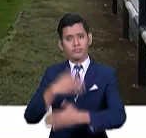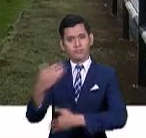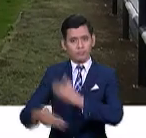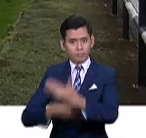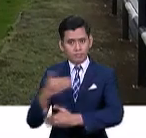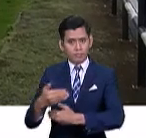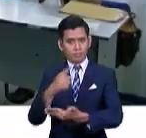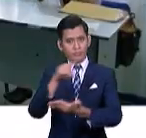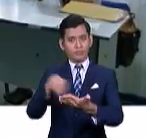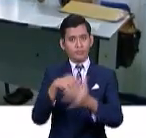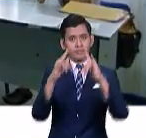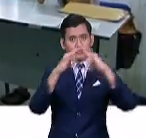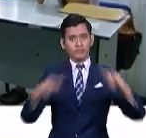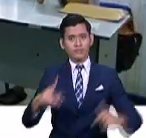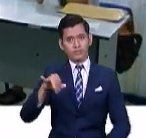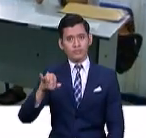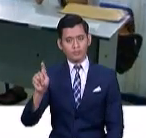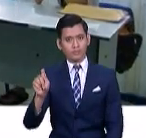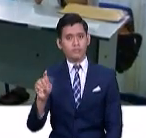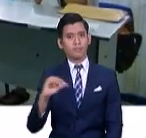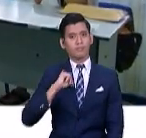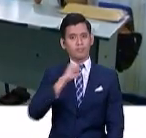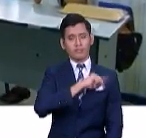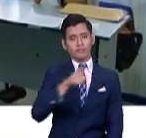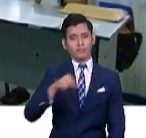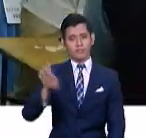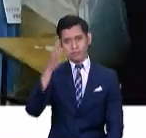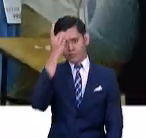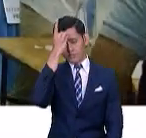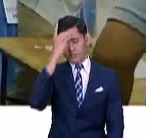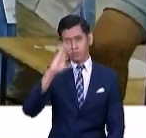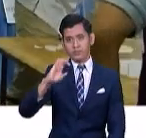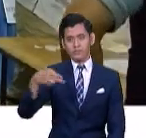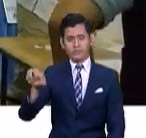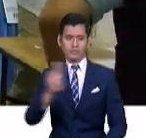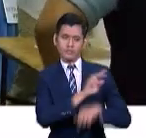Pakit adalah Ahli SPR Datuk Chin Pek Yong.